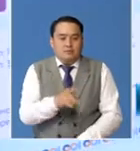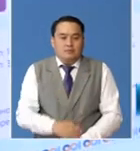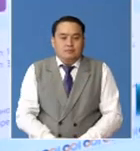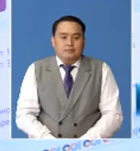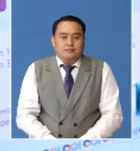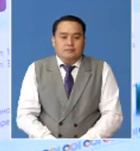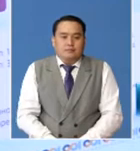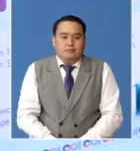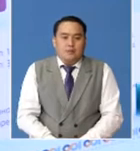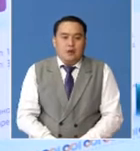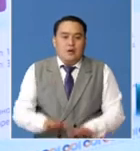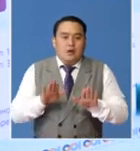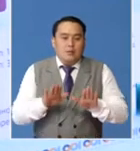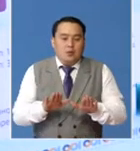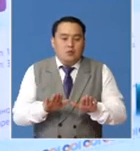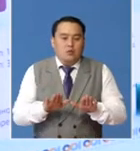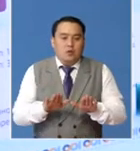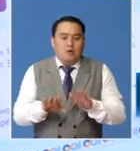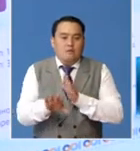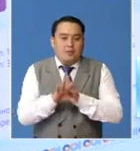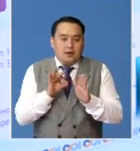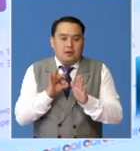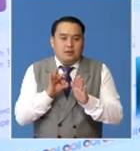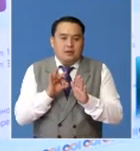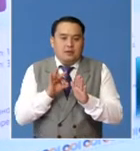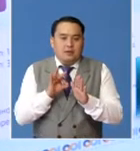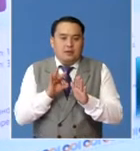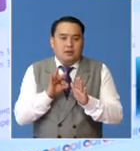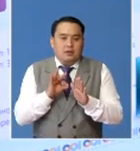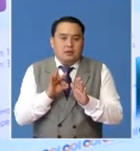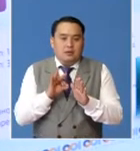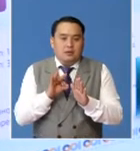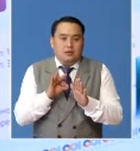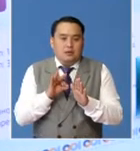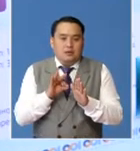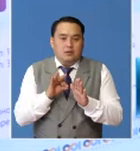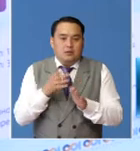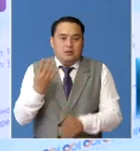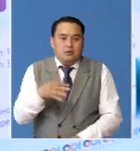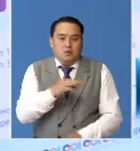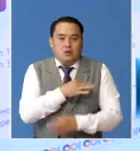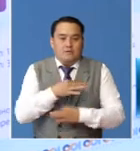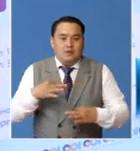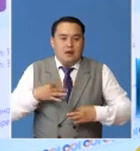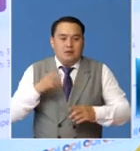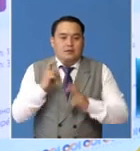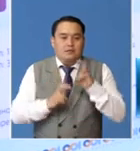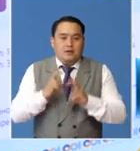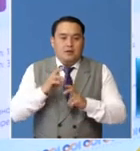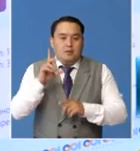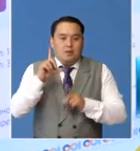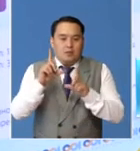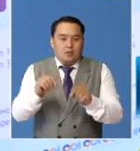Теперь предприятия не просто на основании документов будут выбирать, а на 40 финалистов, так сказать, предприятия будут